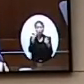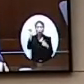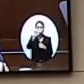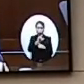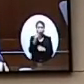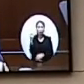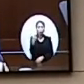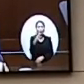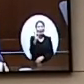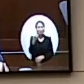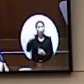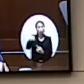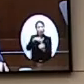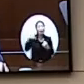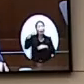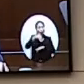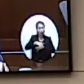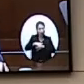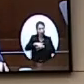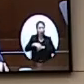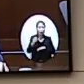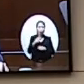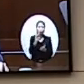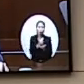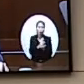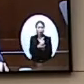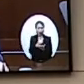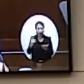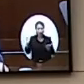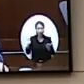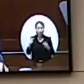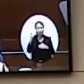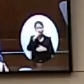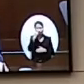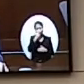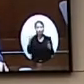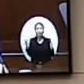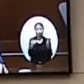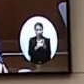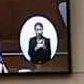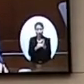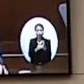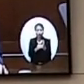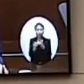추가경정예산안 및 기금운용기획안과 조례안 등 각종 안건을 심사하였습니다.